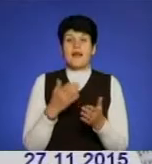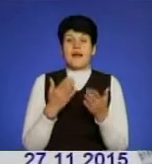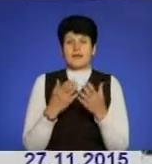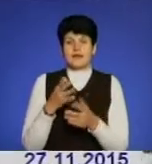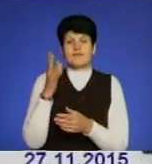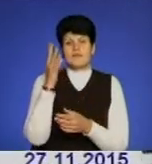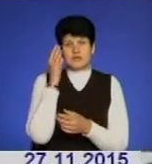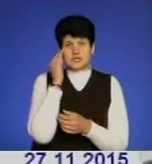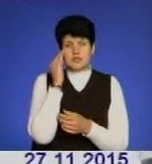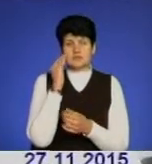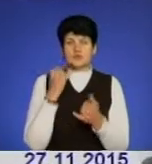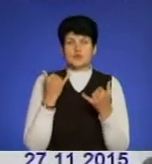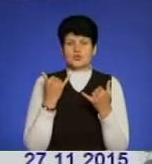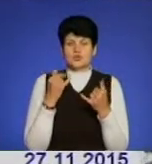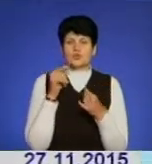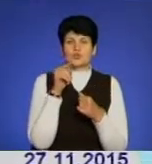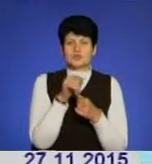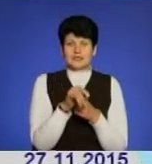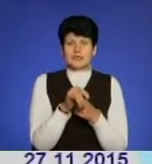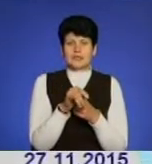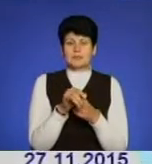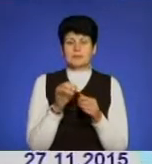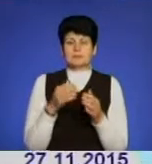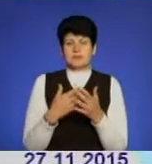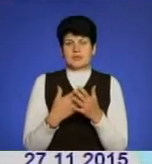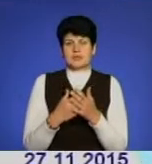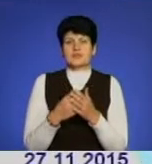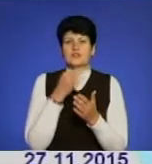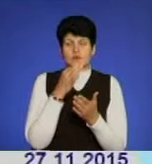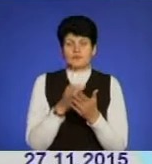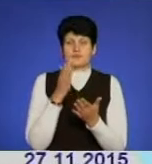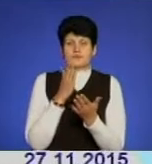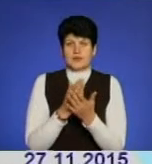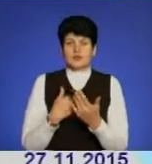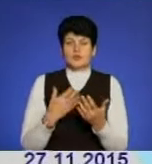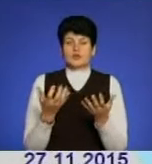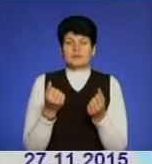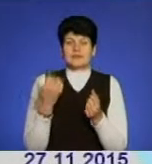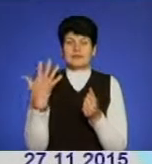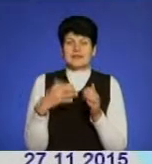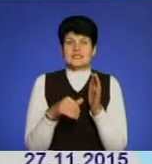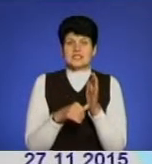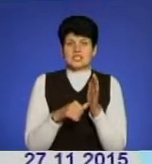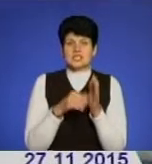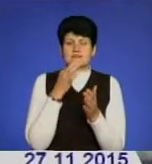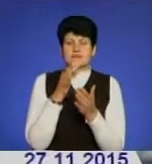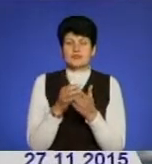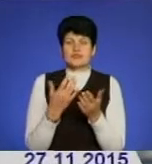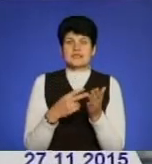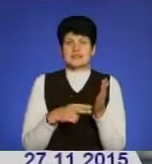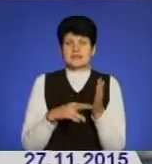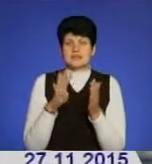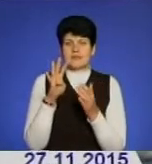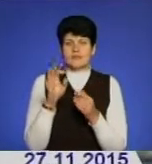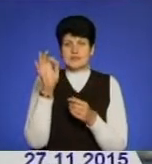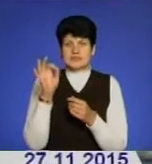вважаємо, що вони на сьогодні, у них принаймні відповіді хоч якась, але дана. Тобто ми отримали 56 відповідей, що становить 79%